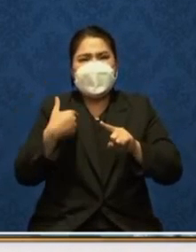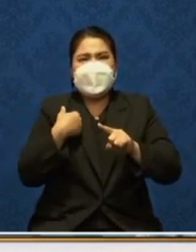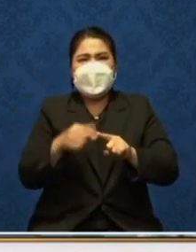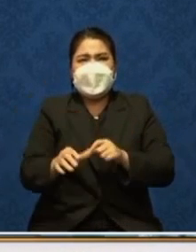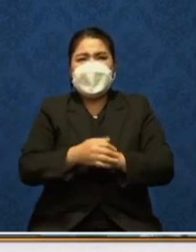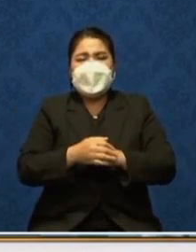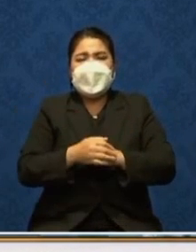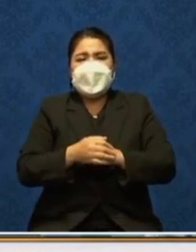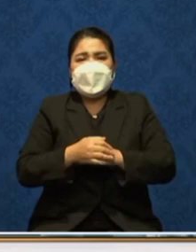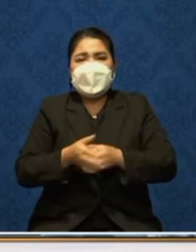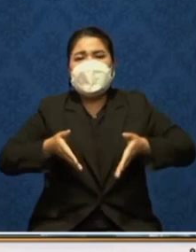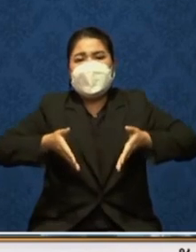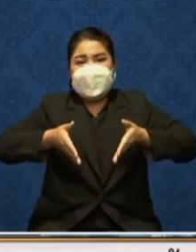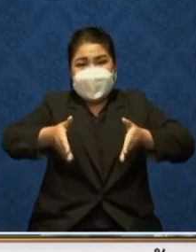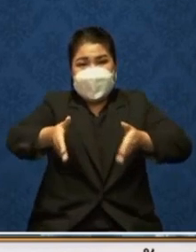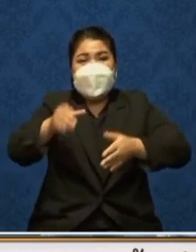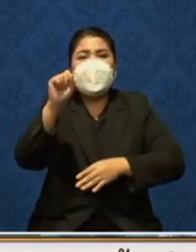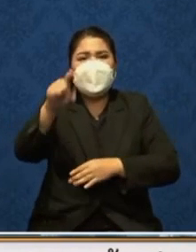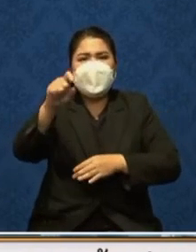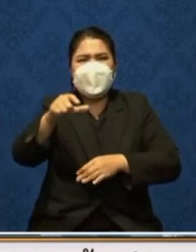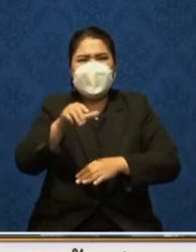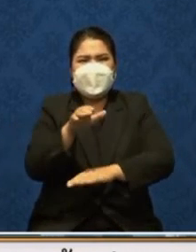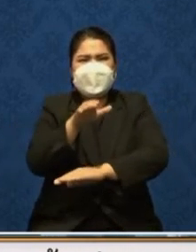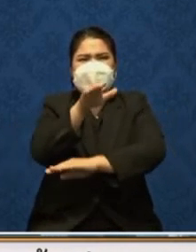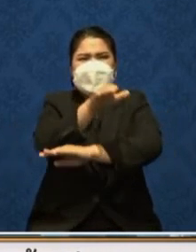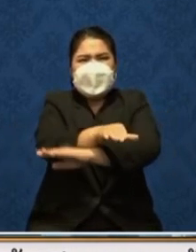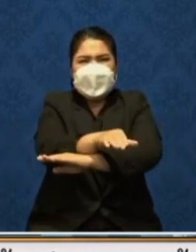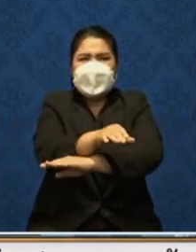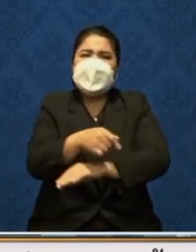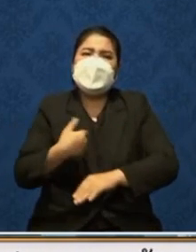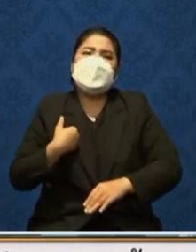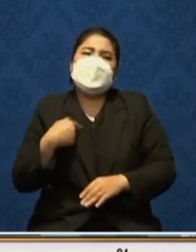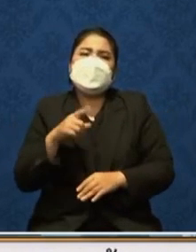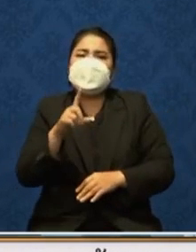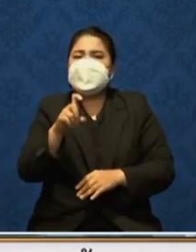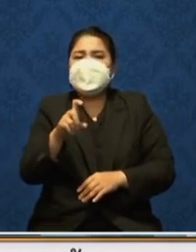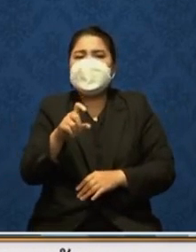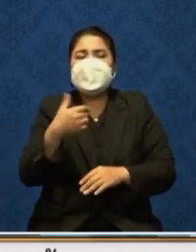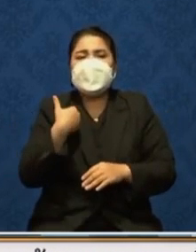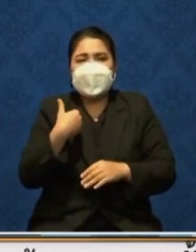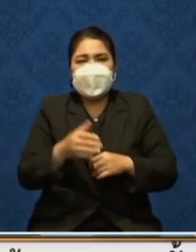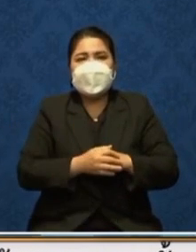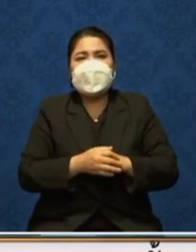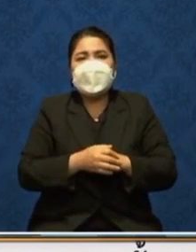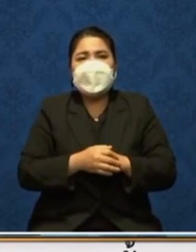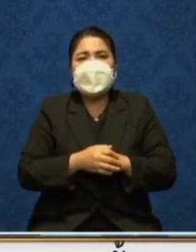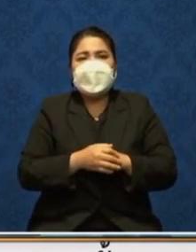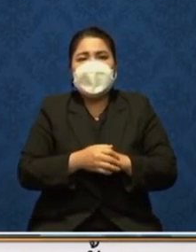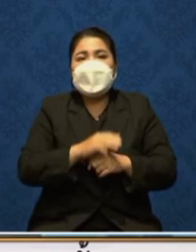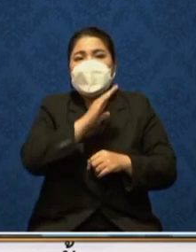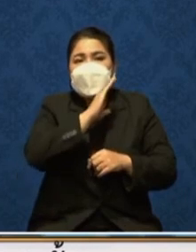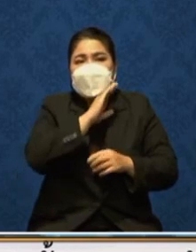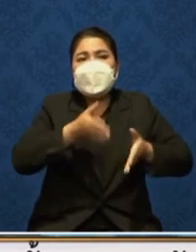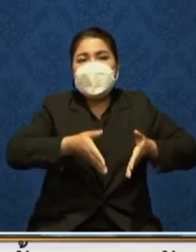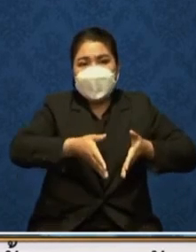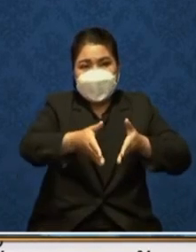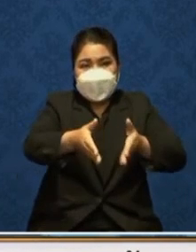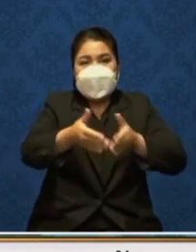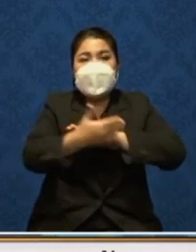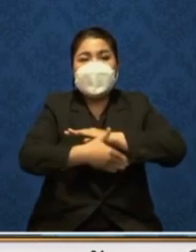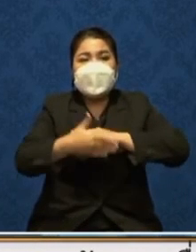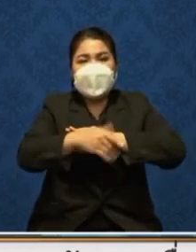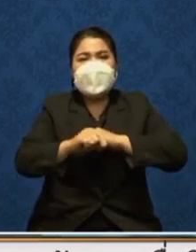ขนาน เพรมจะยู่แย่ลูค้ากันเองทำรางไปกจะไม่มคนใช้ ระบบรางดีจริงเมื่อมีคนใช้นะครับ